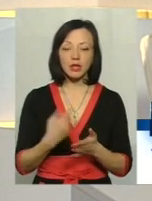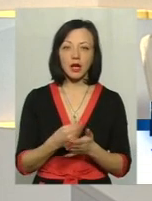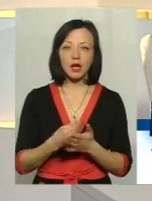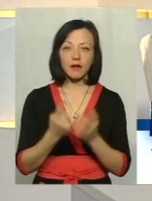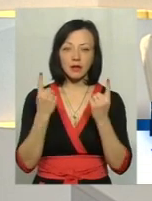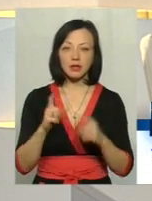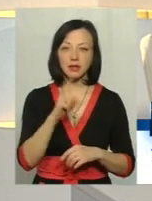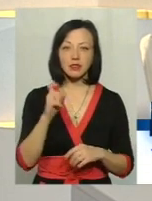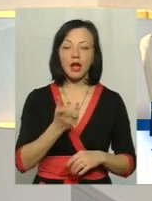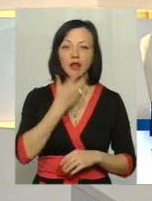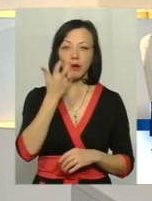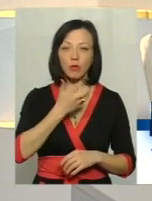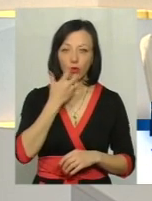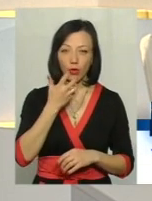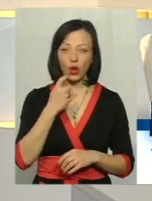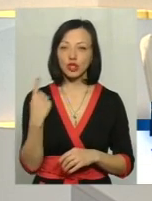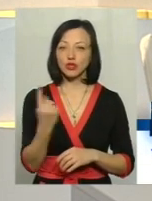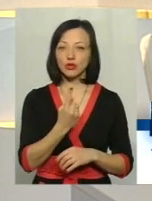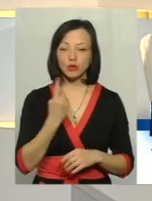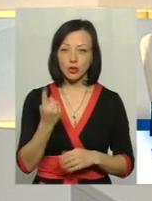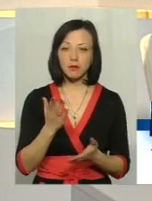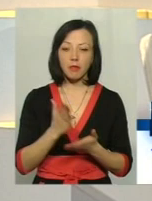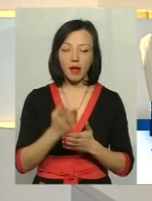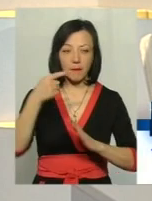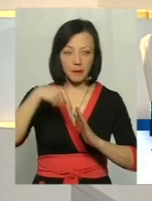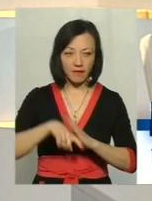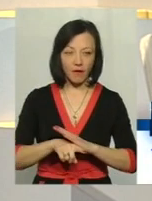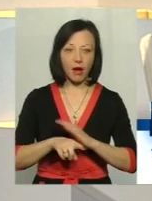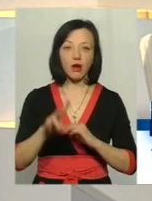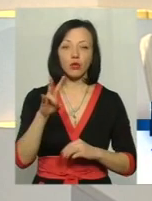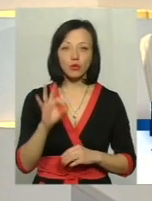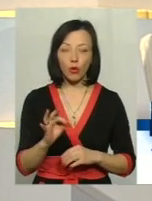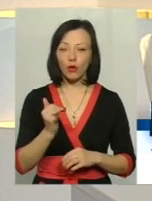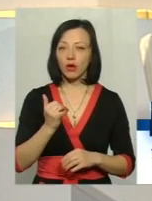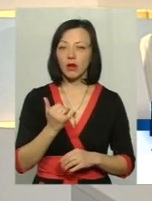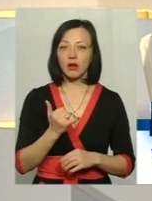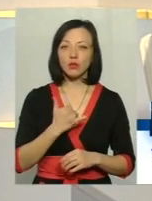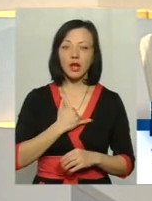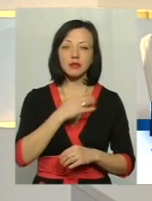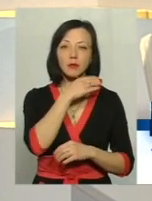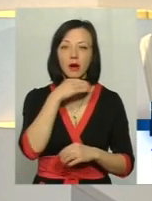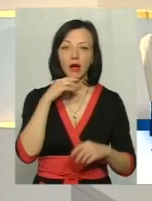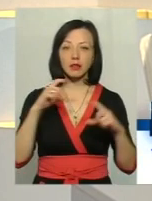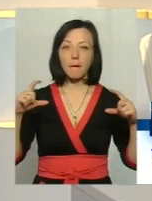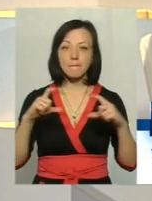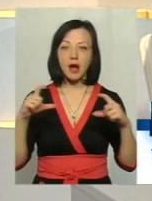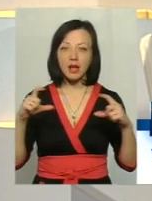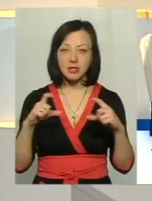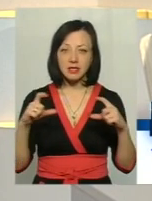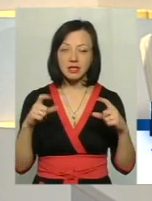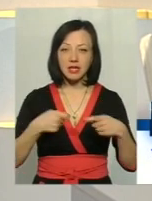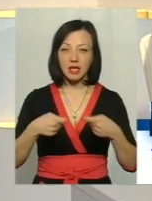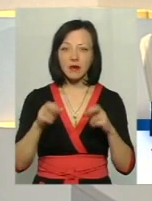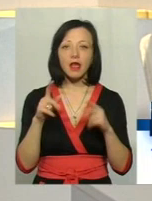за тепло. І щочек маємо ми в підвалі. Але в нас дуже багато магазинів, підвалів. От як